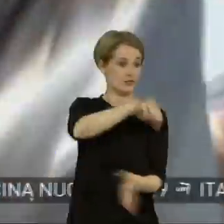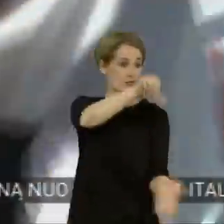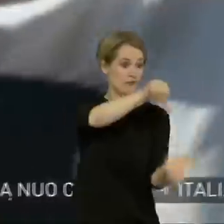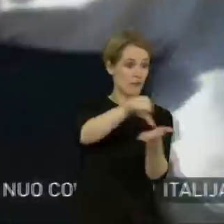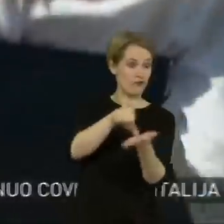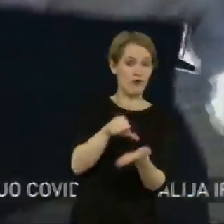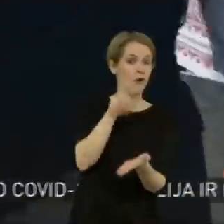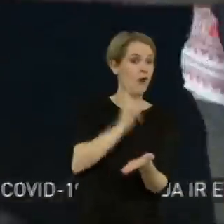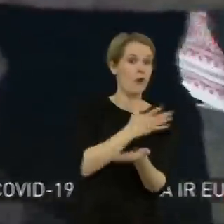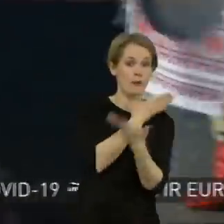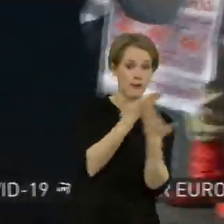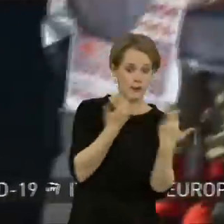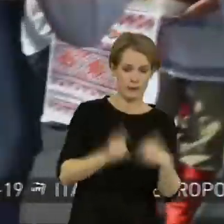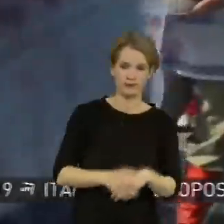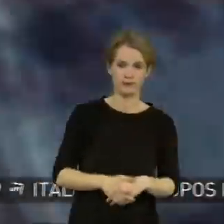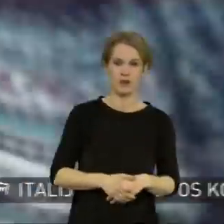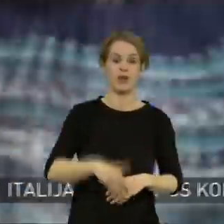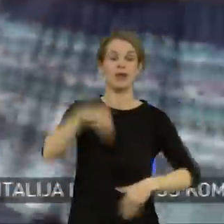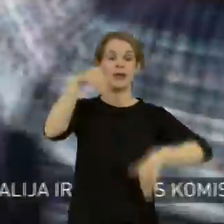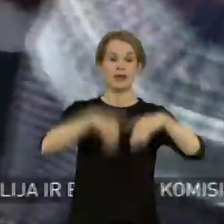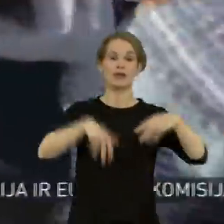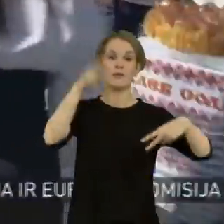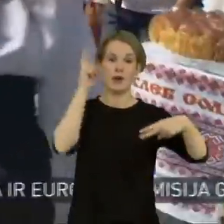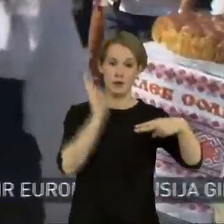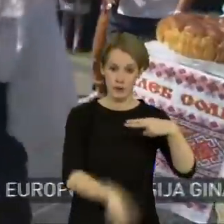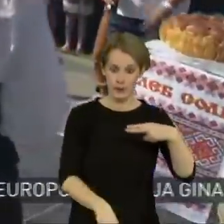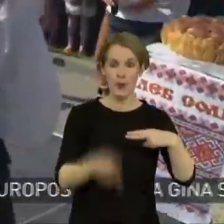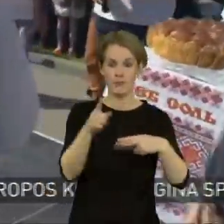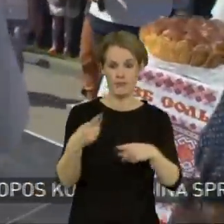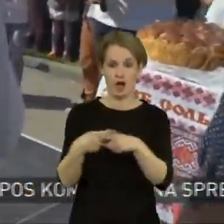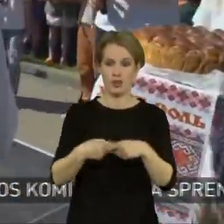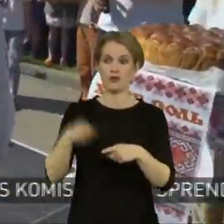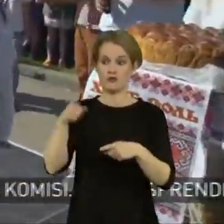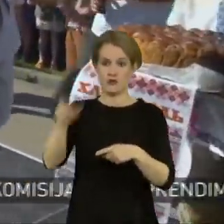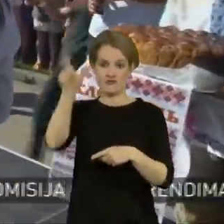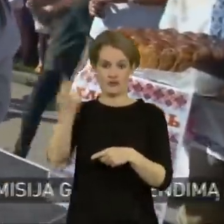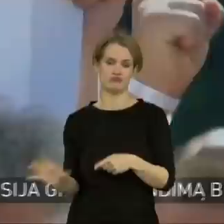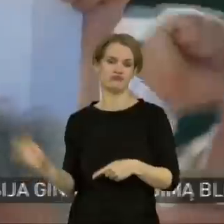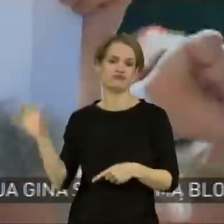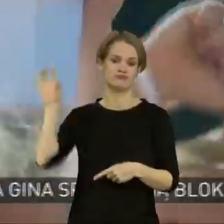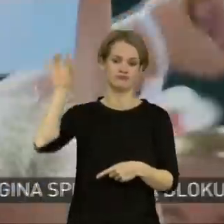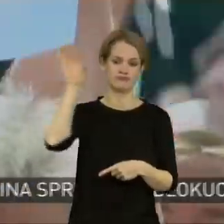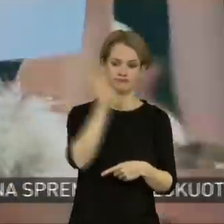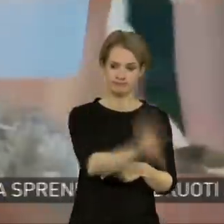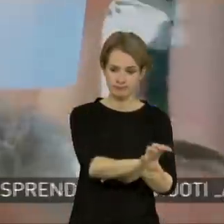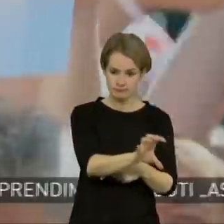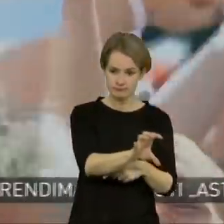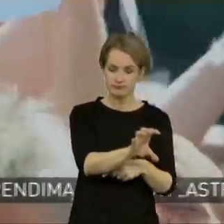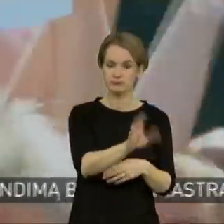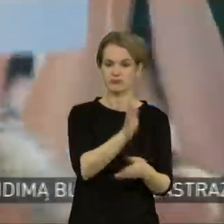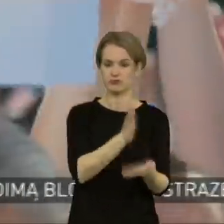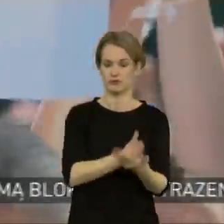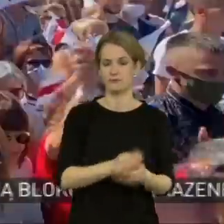rinkimų jie išsiuntė iš šalies, tačiau nei jos, nei tūkstančių baltarusių laisvės troškimo neužgniaužė.